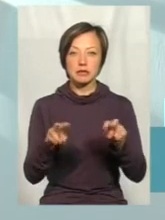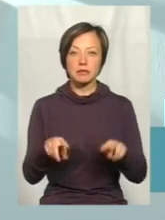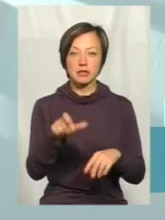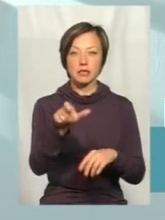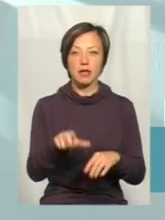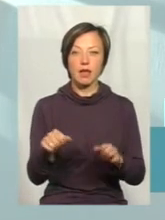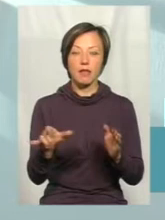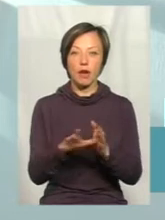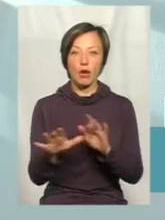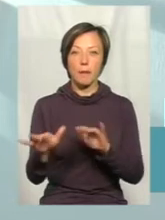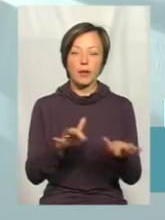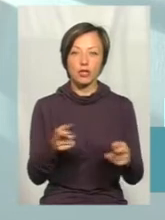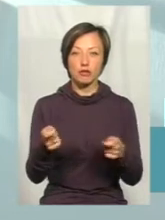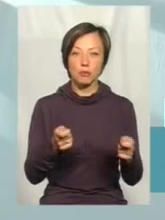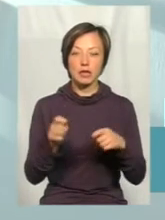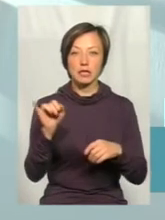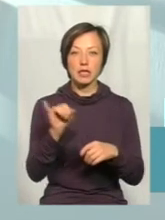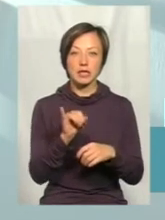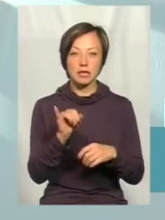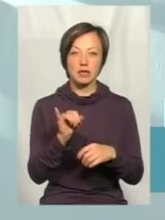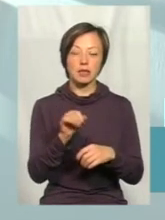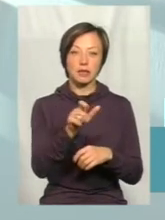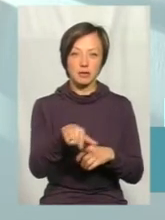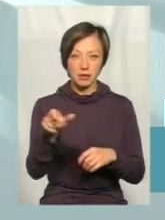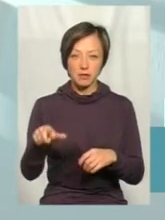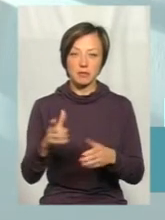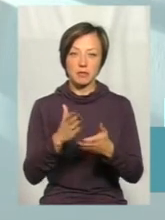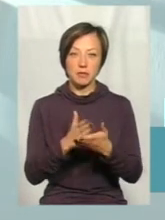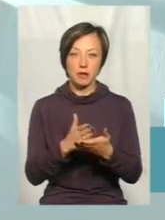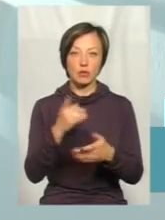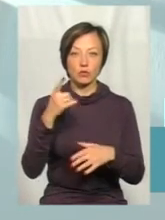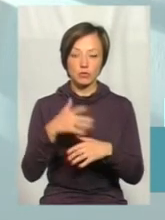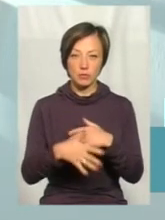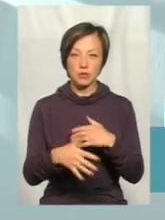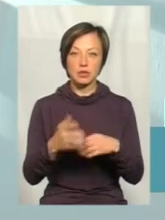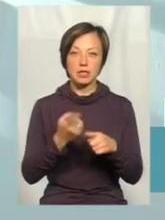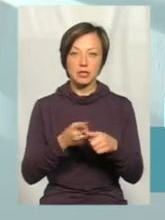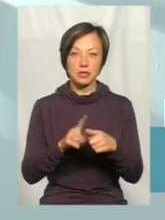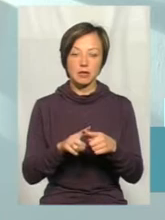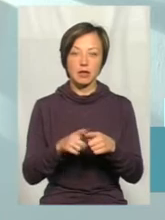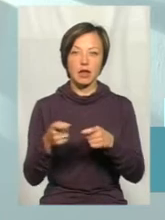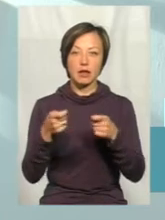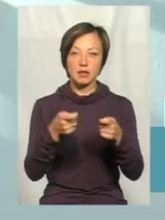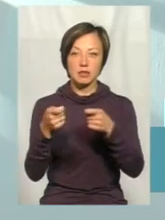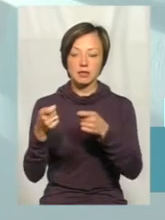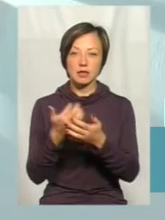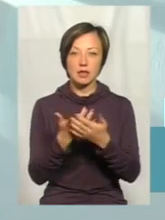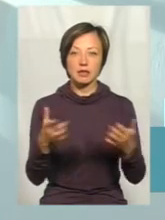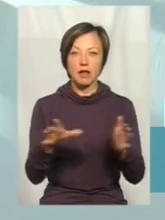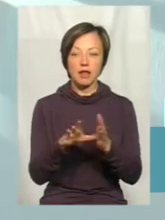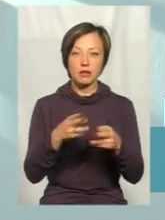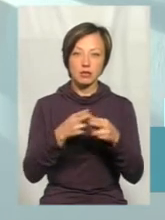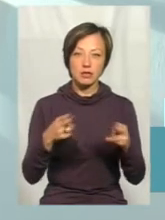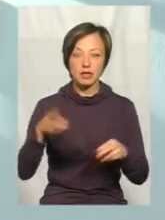спеціальність енергоменеджмент, і спеціалісти, вони мають розумітися, тобто вони і на екскурсії їздять на різні електростанції, і